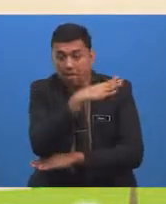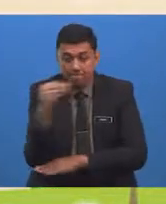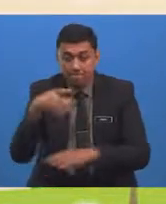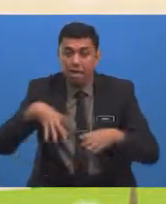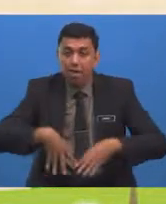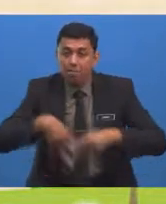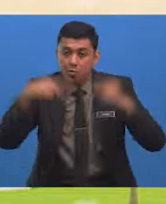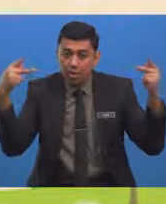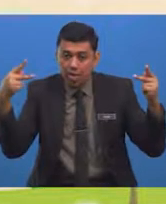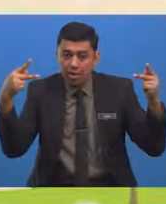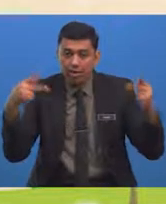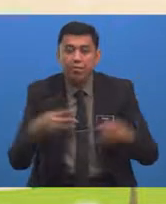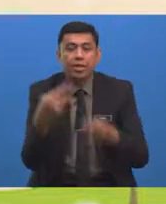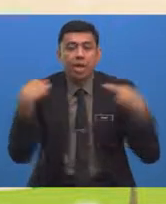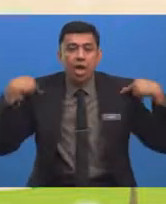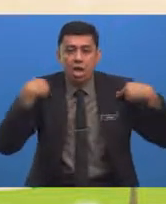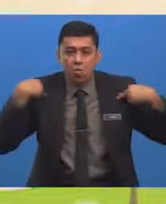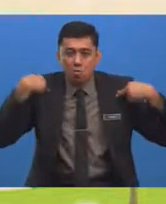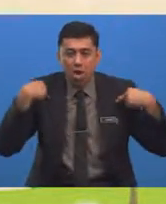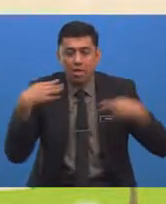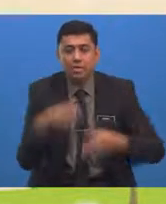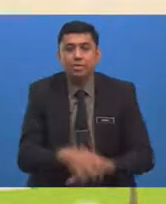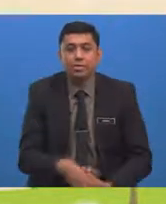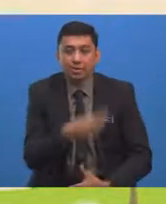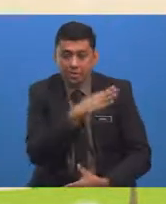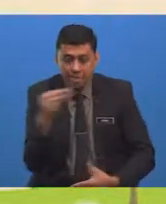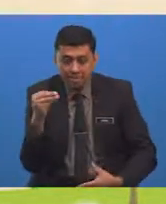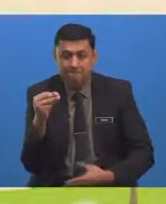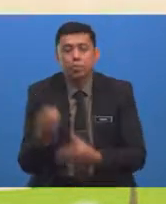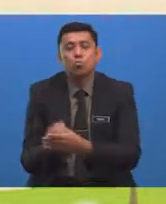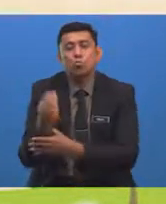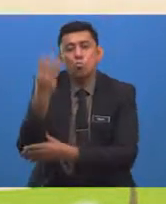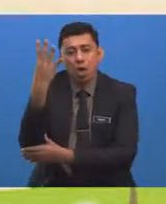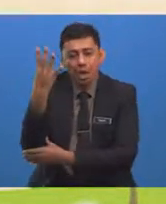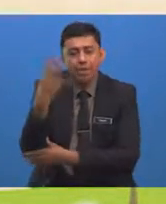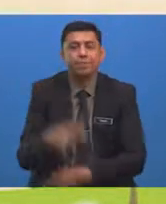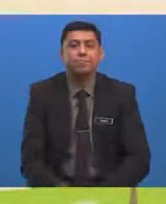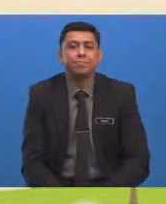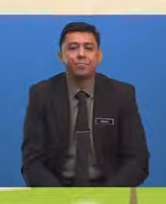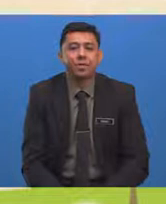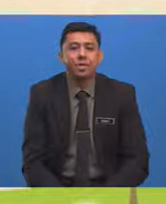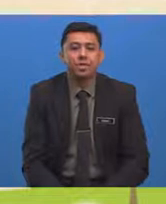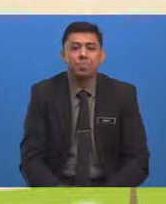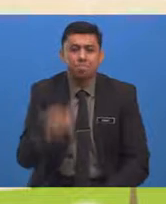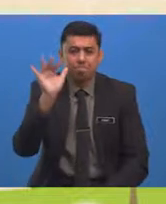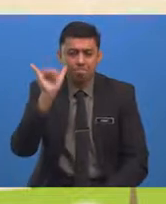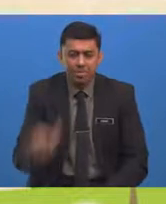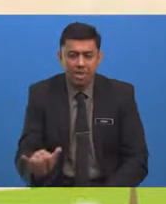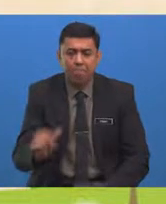pemeliharaan haiwan serta tumbuhan Dan yang terakhir